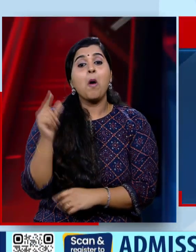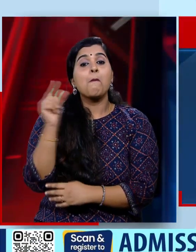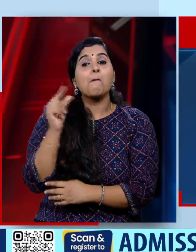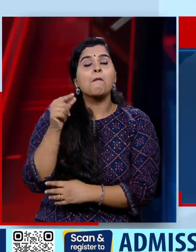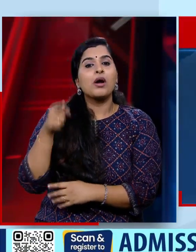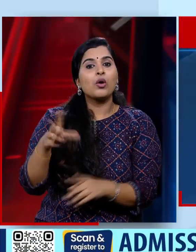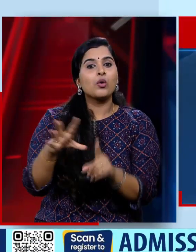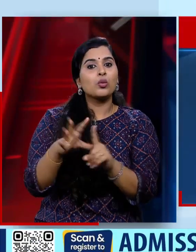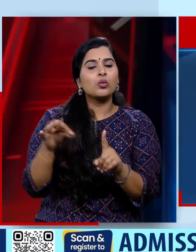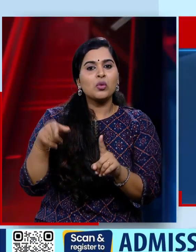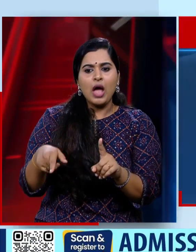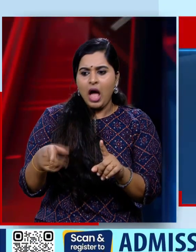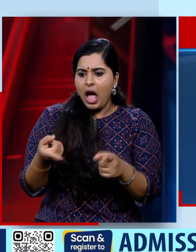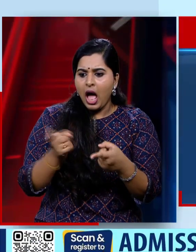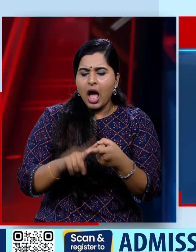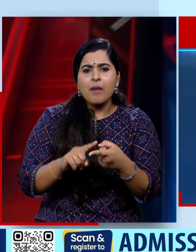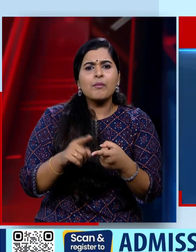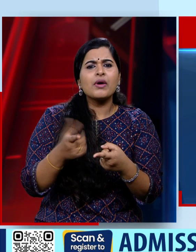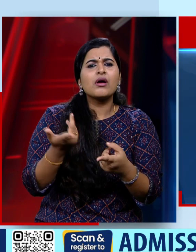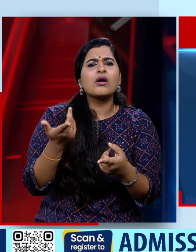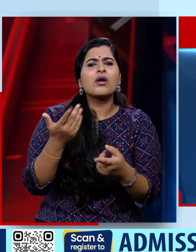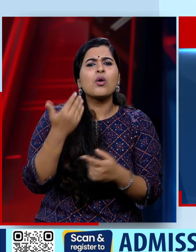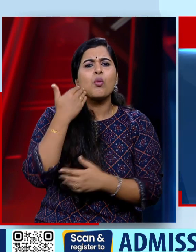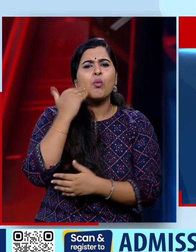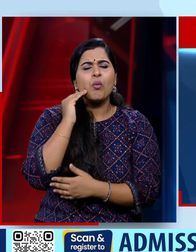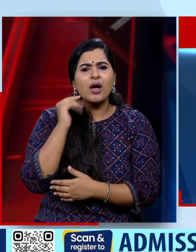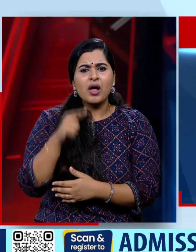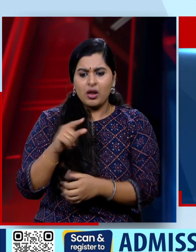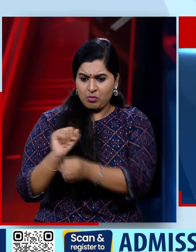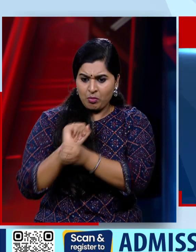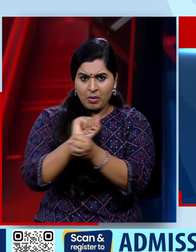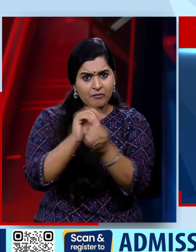സൗമ്യ, എപ്പോഴാണ് ഈ സംഭവം നടന്നത്? പ്രതികളെ പിടികൂടാനായിട്ടുണ്ടോ?